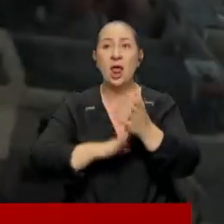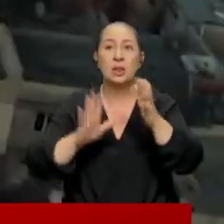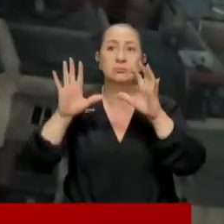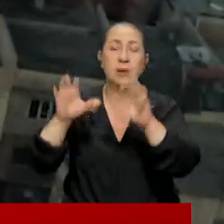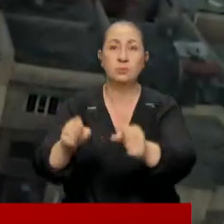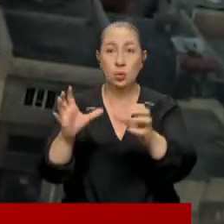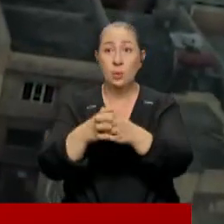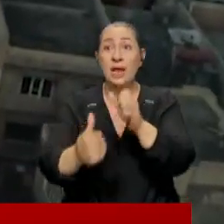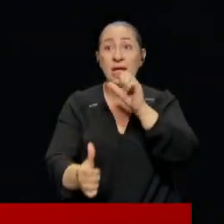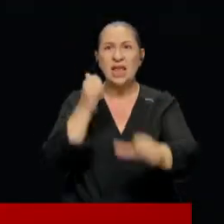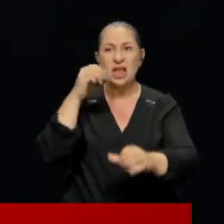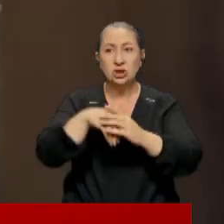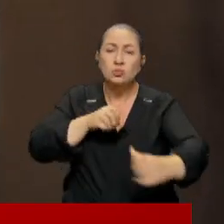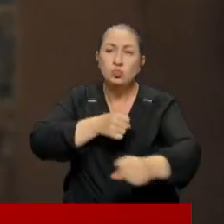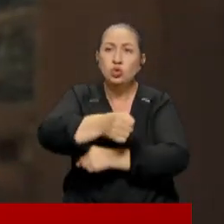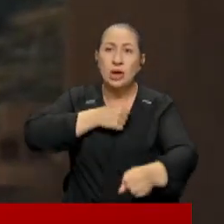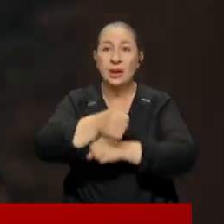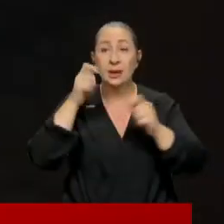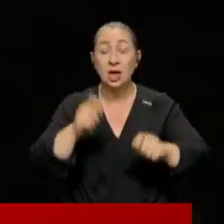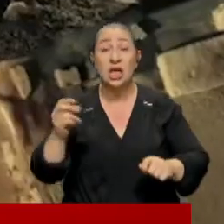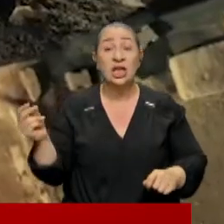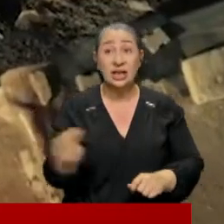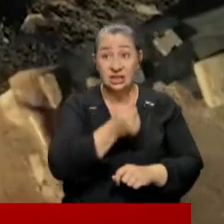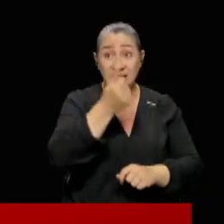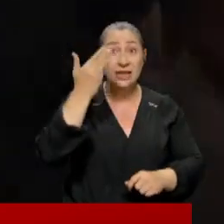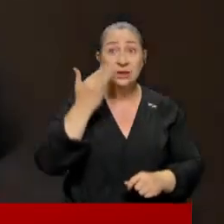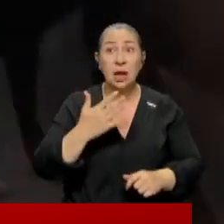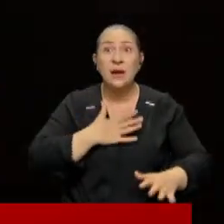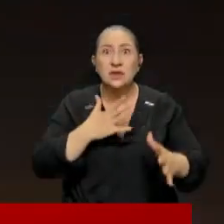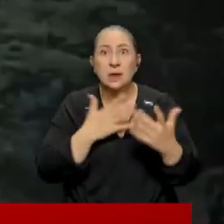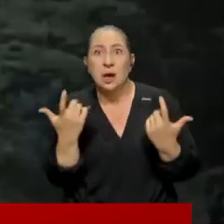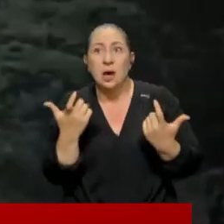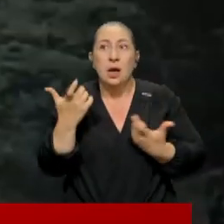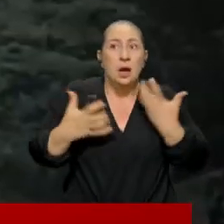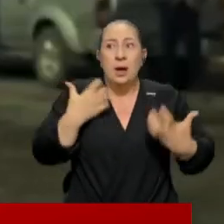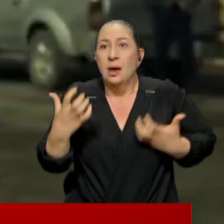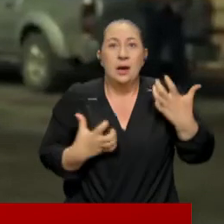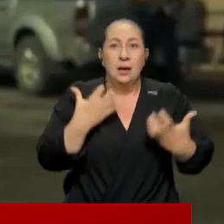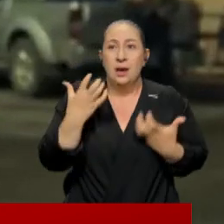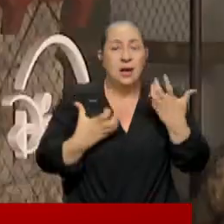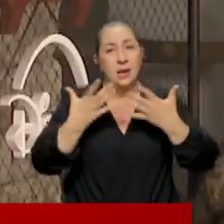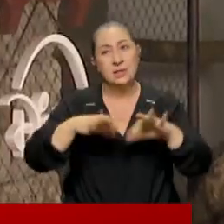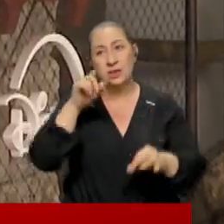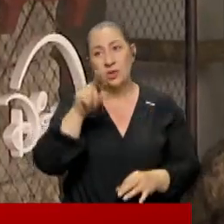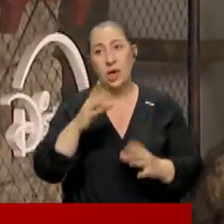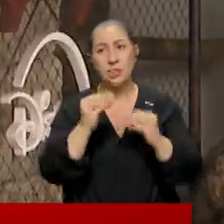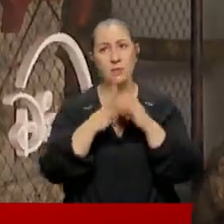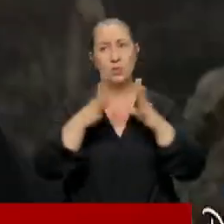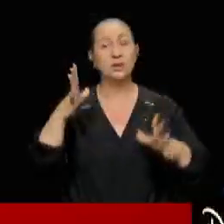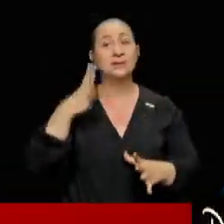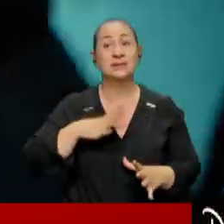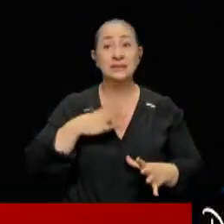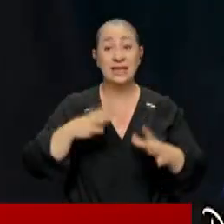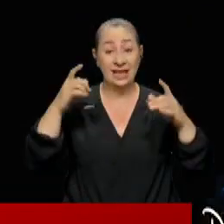geçen grup geri dönmek için mücadele veriyor. Kaçış izleyiciyi soluksuz bir maceraya sürüklemeye hazırlanıyor. En büyük